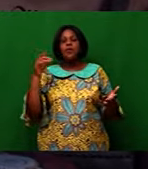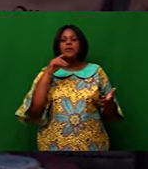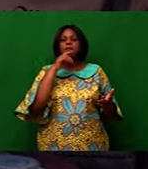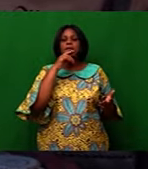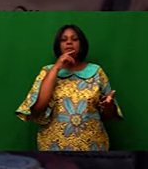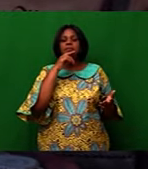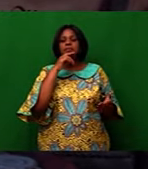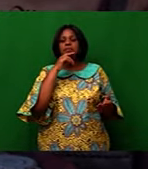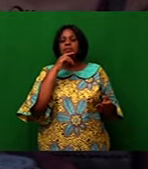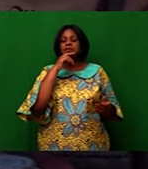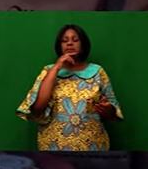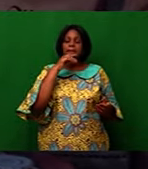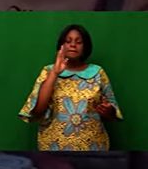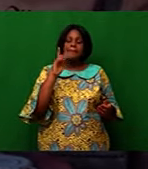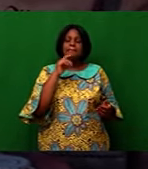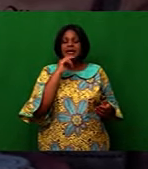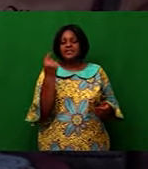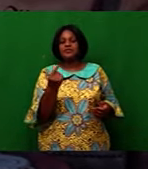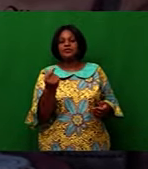vanhu havana kuroorerwa kungoroorana